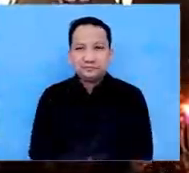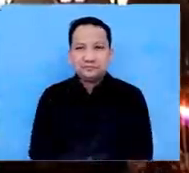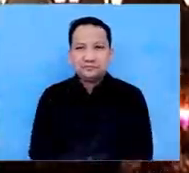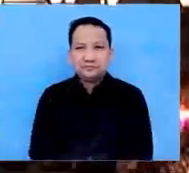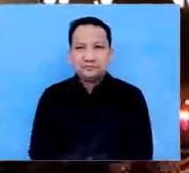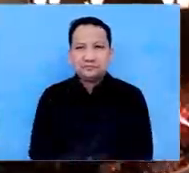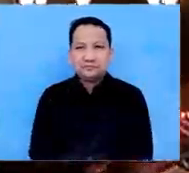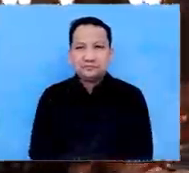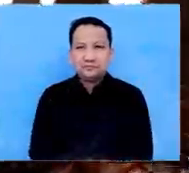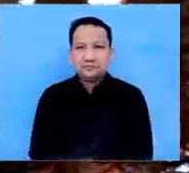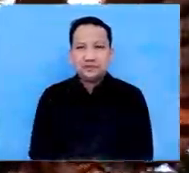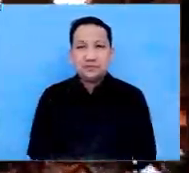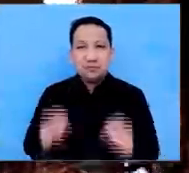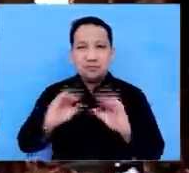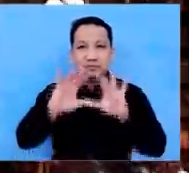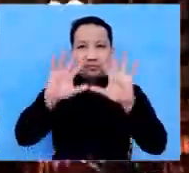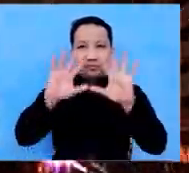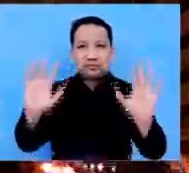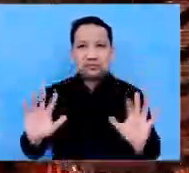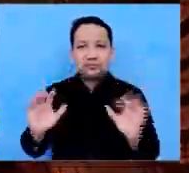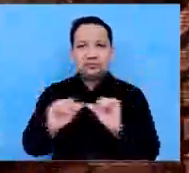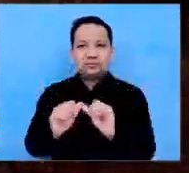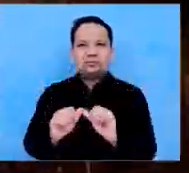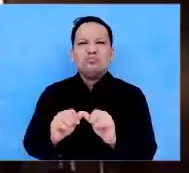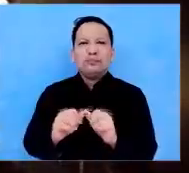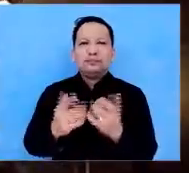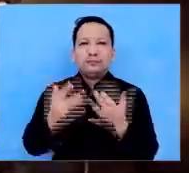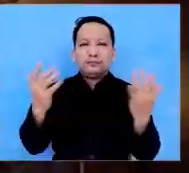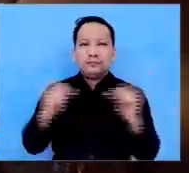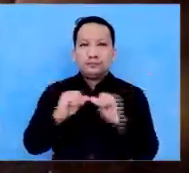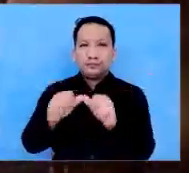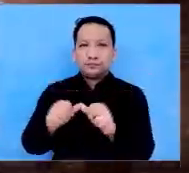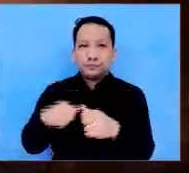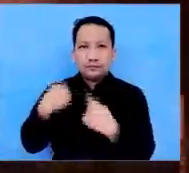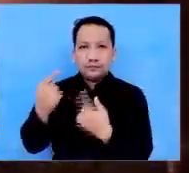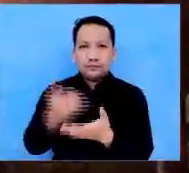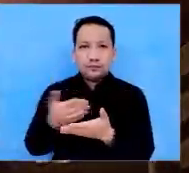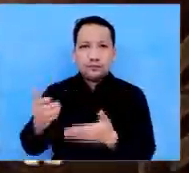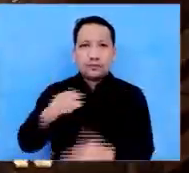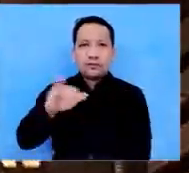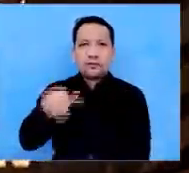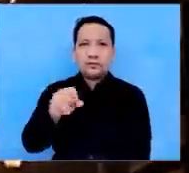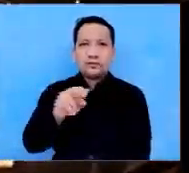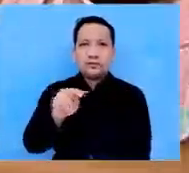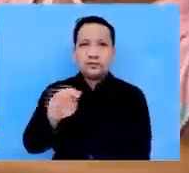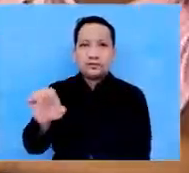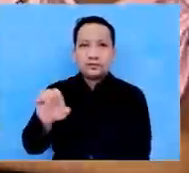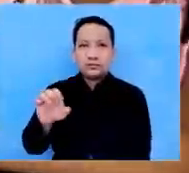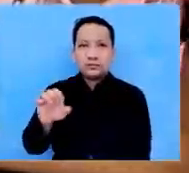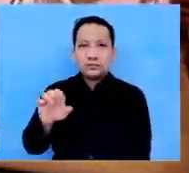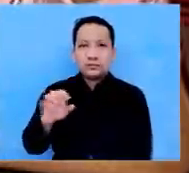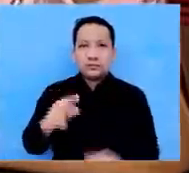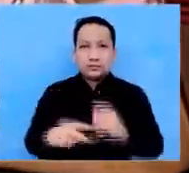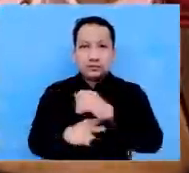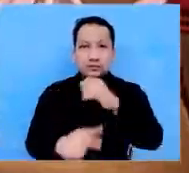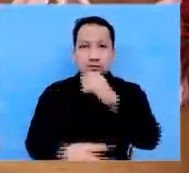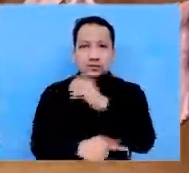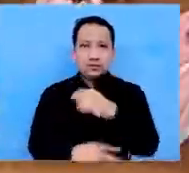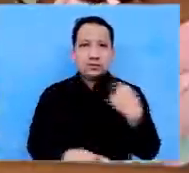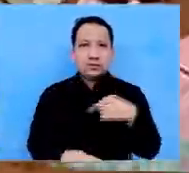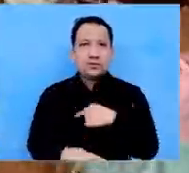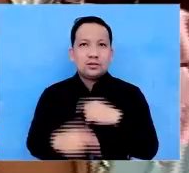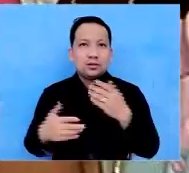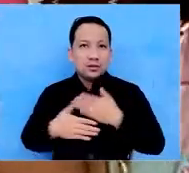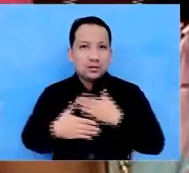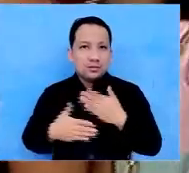nagliwanag ang kalangitan sa makulay na fireworks display tanaw mula sa kahabaan ng Jones Bridge. Masaya po kasi 2 years kang